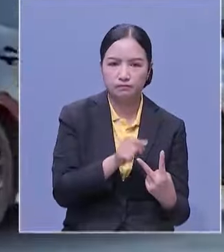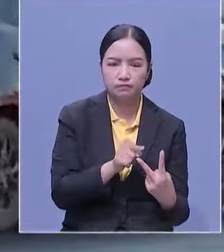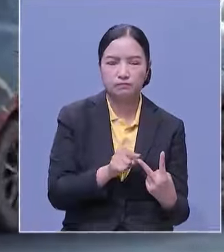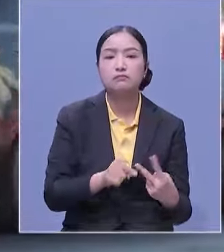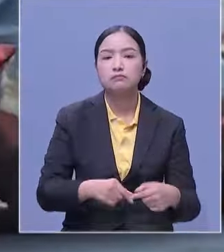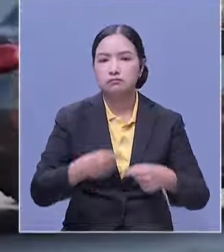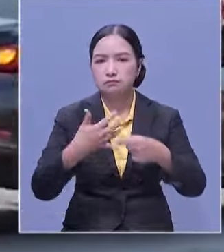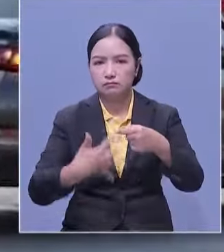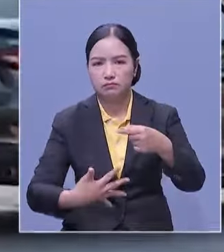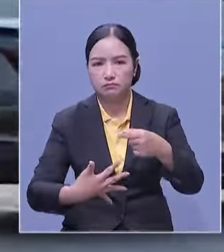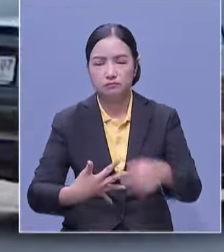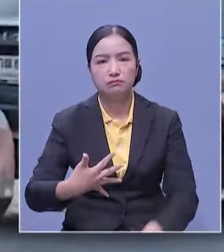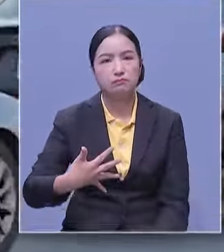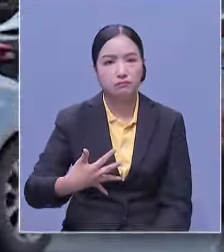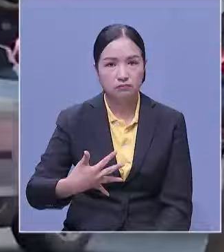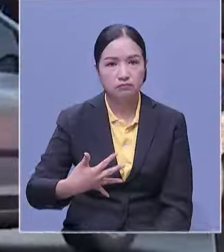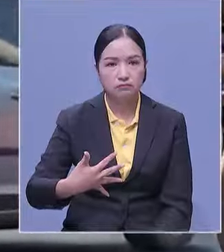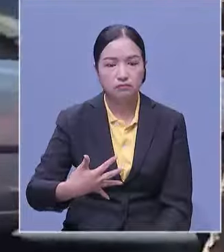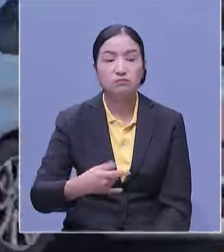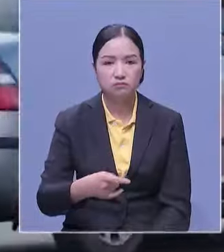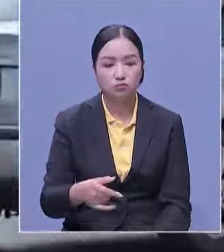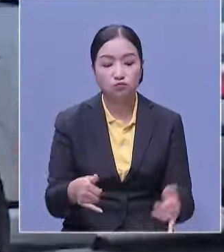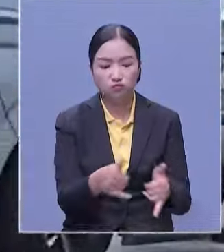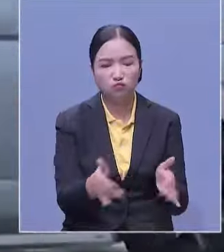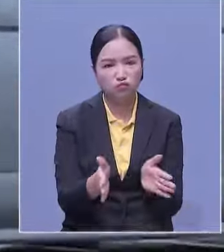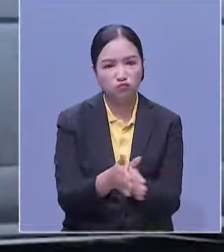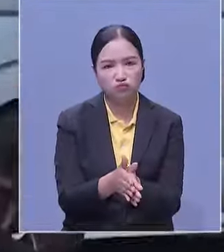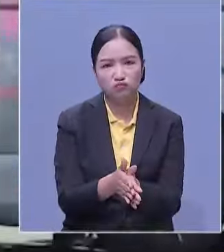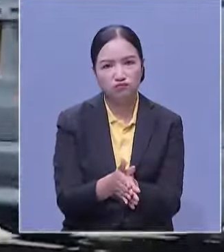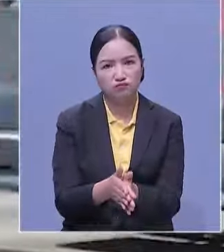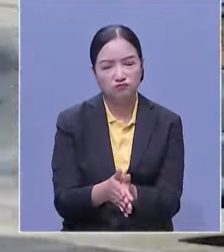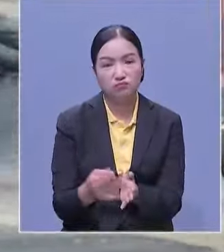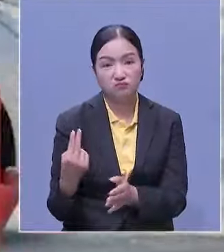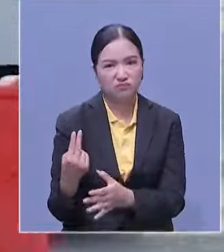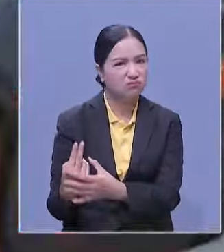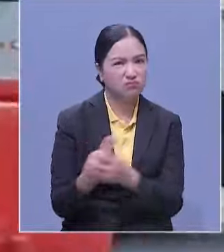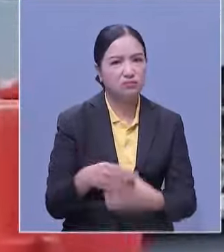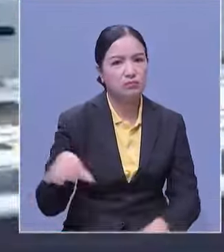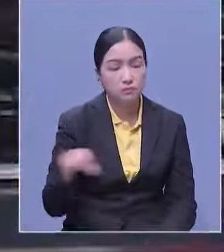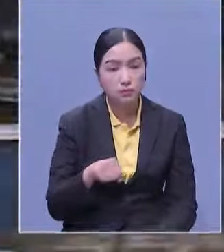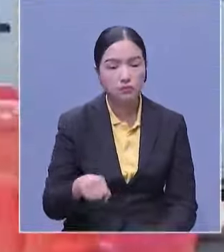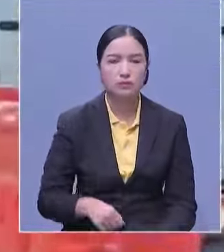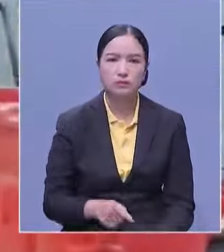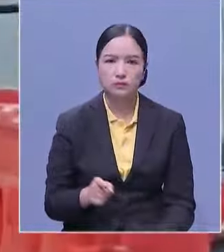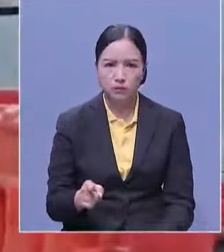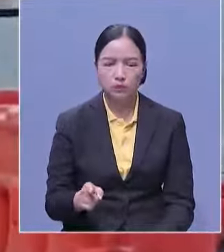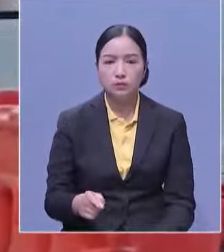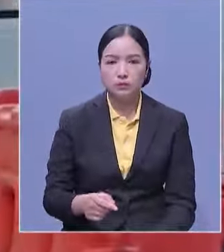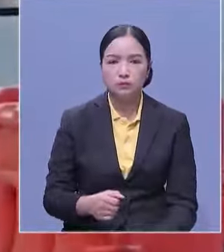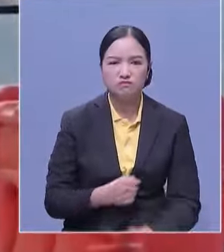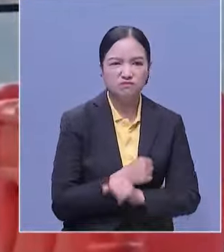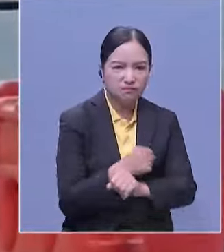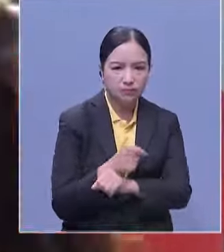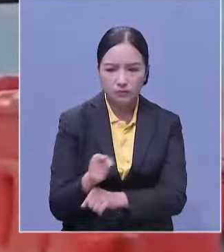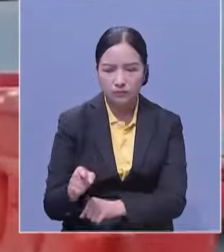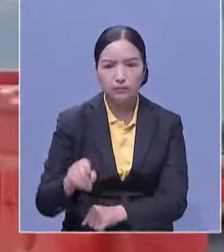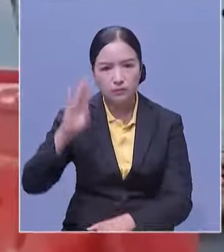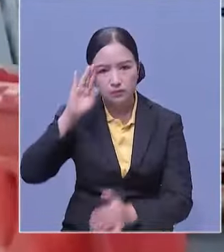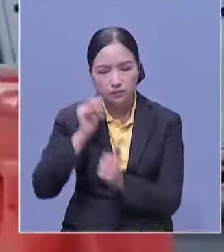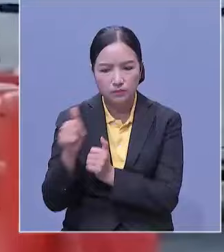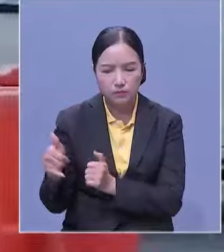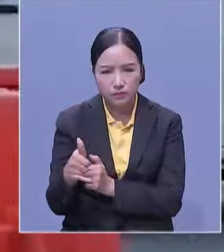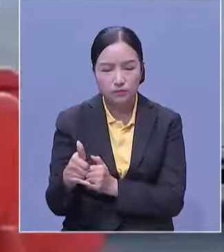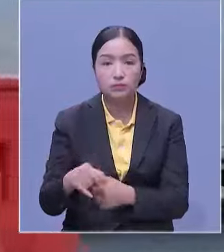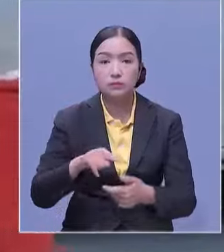5ข้อร่วมกันชิงทรัพย์ร่วมกันต่อสู้หรือขัดขวางเจ้าพนักงานขณะปฏิบัติหน้าที่ร่วมกันทำ